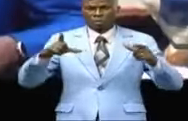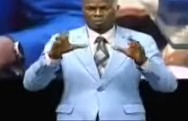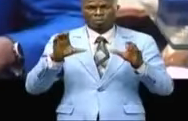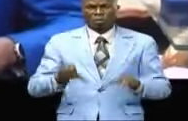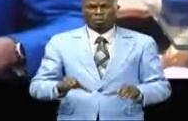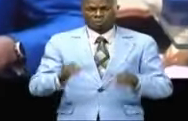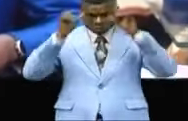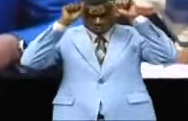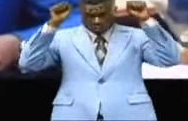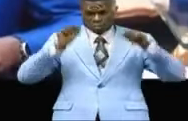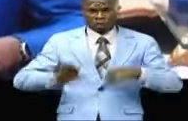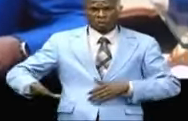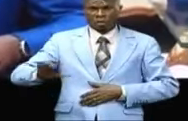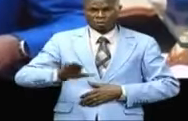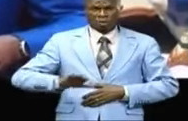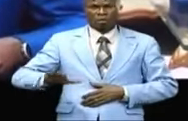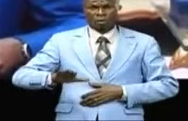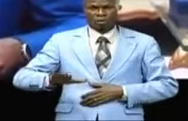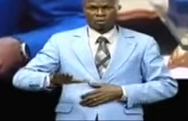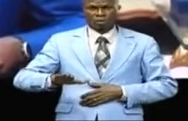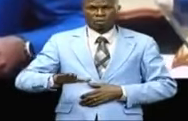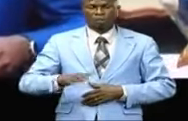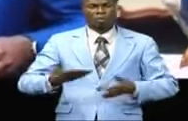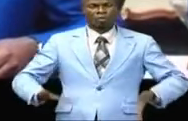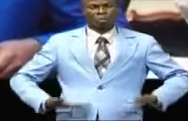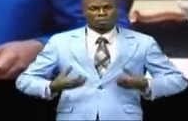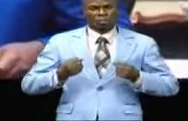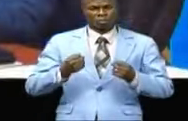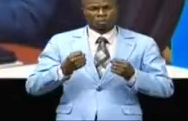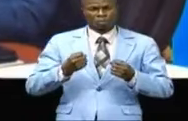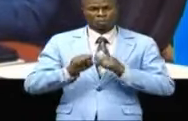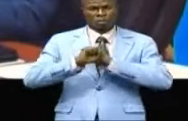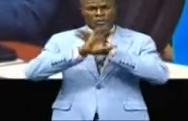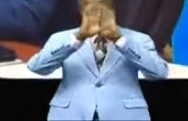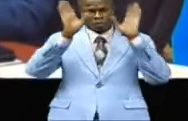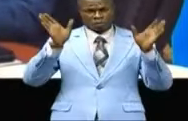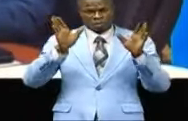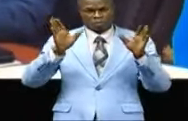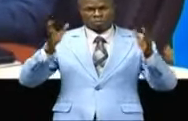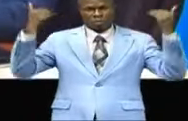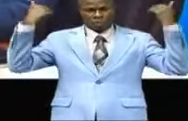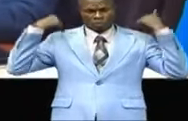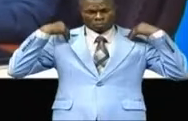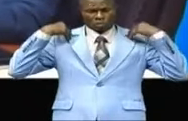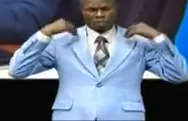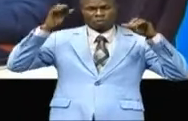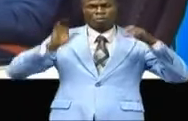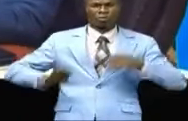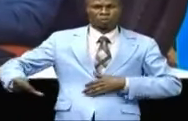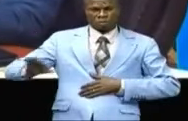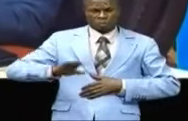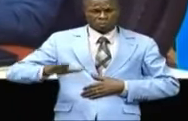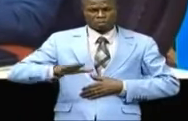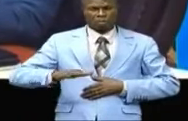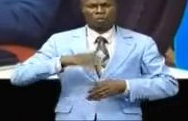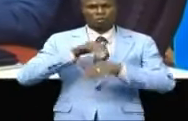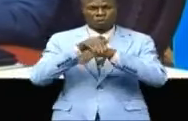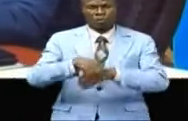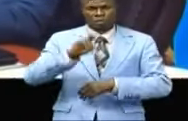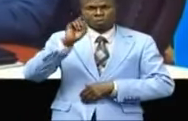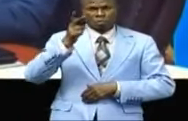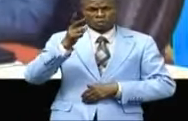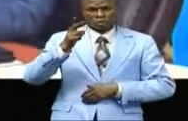Le président de la République a salué la clairvoyance de ses pères chefs d'État intervenus au cours de ces deux instances sur